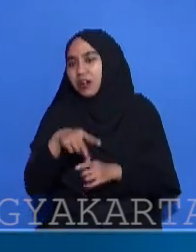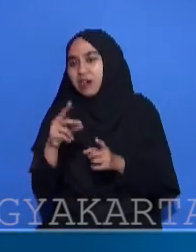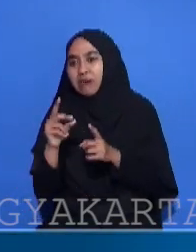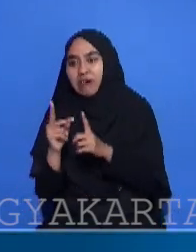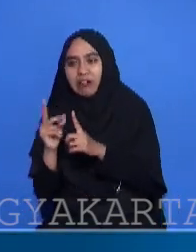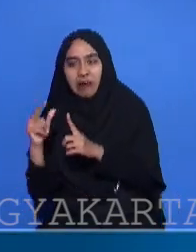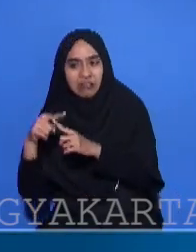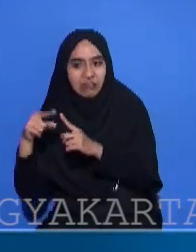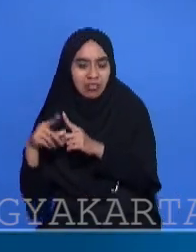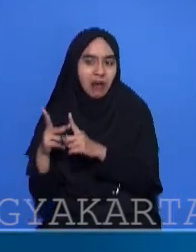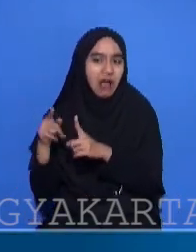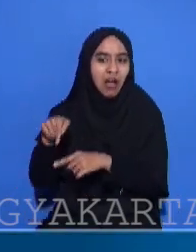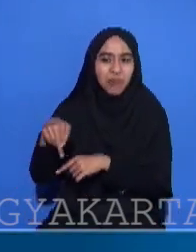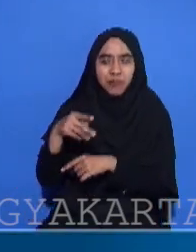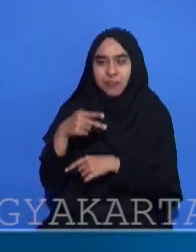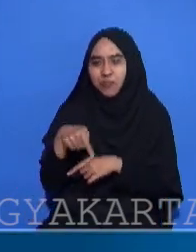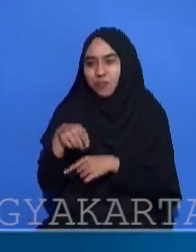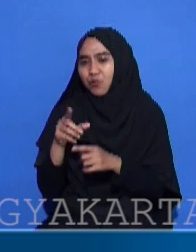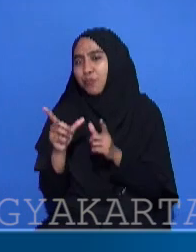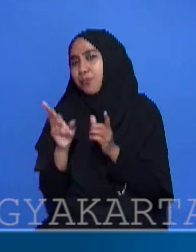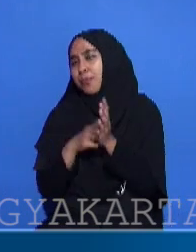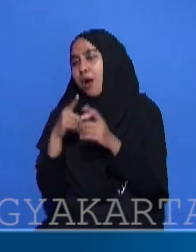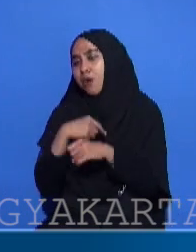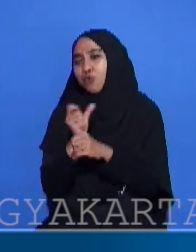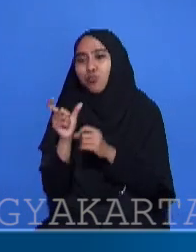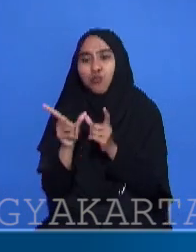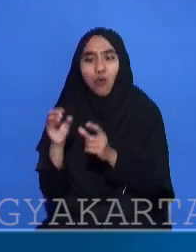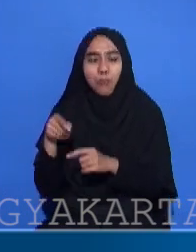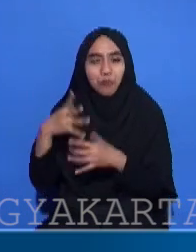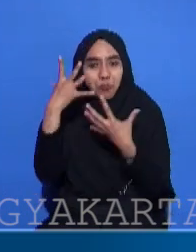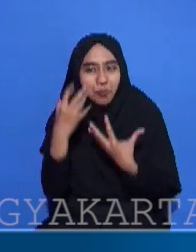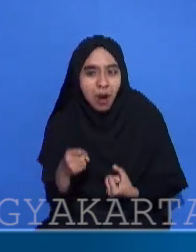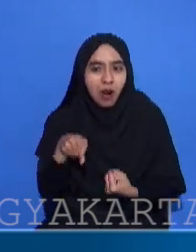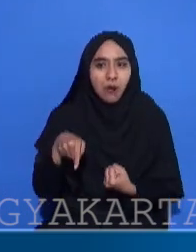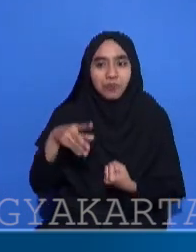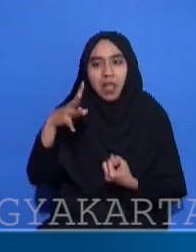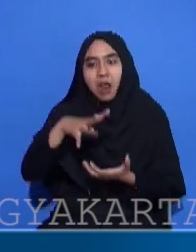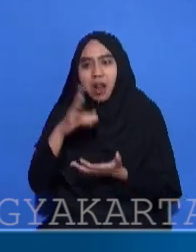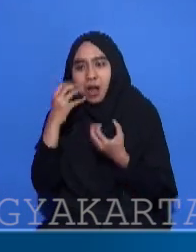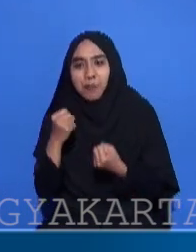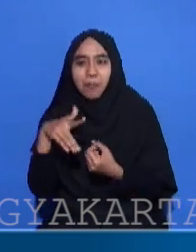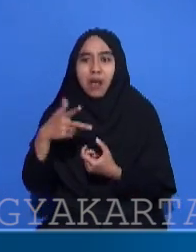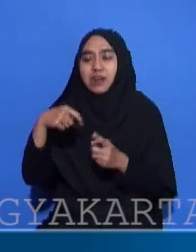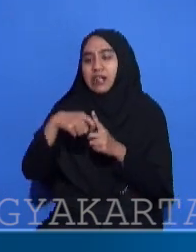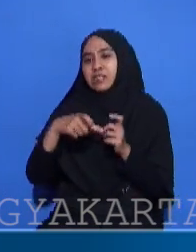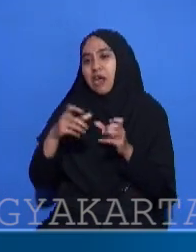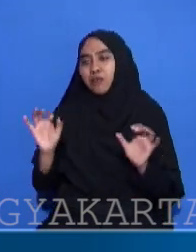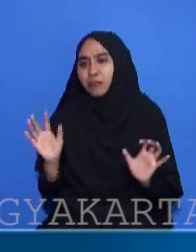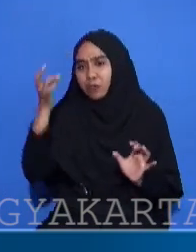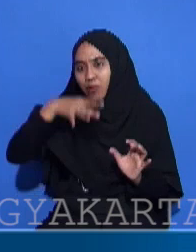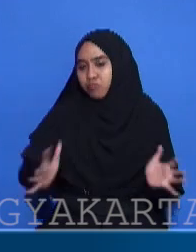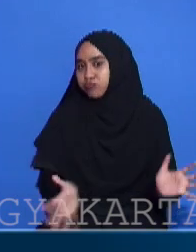rthjo untuk kedepannya semoga tanah-tanah khas di Maguwoharjo tidak dibuat bangunan semuanya